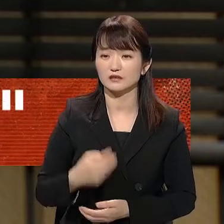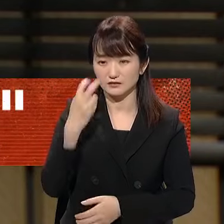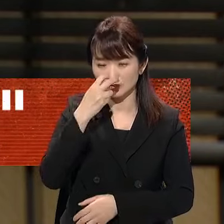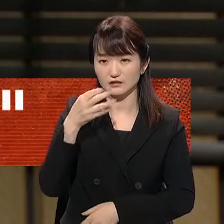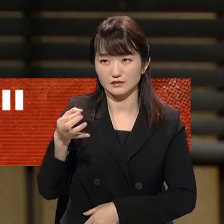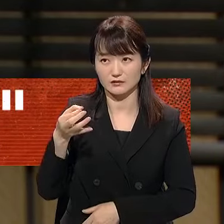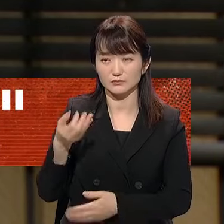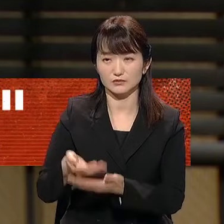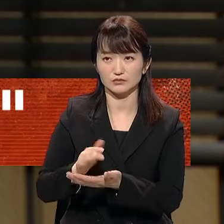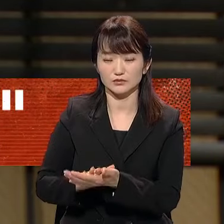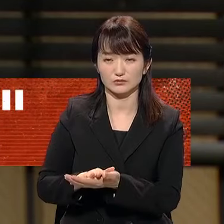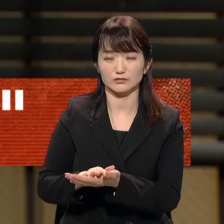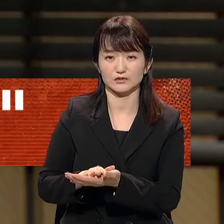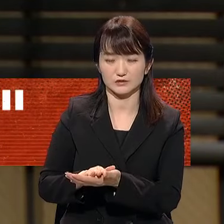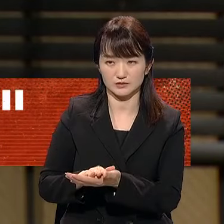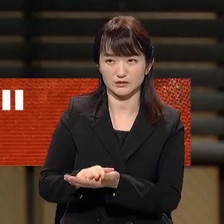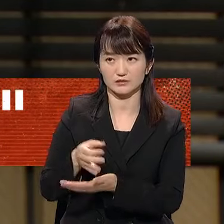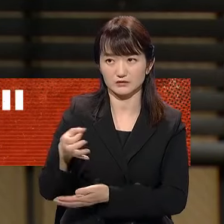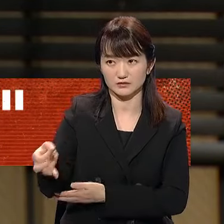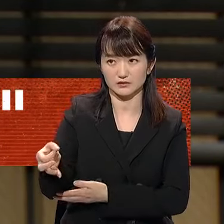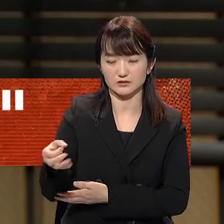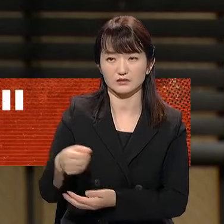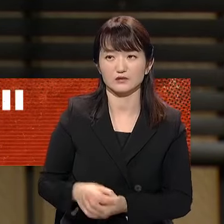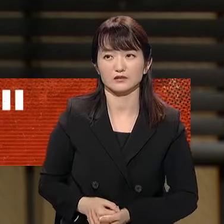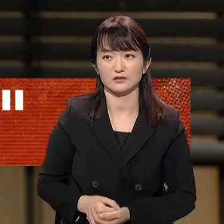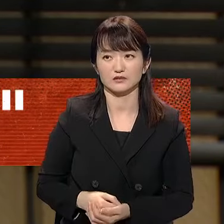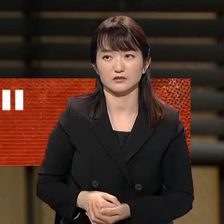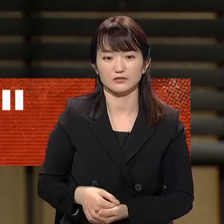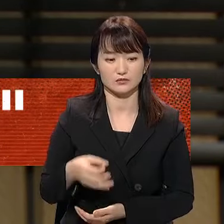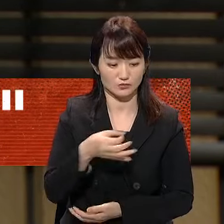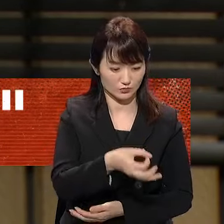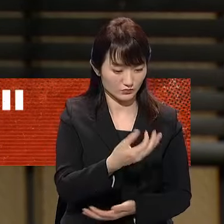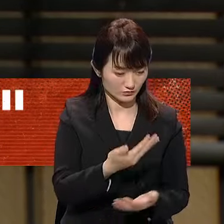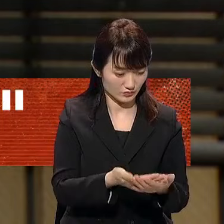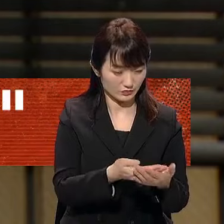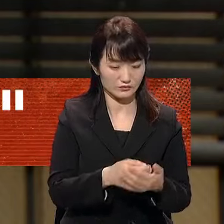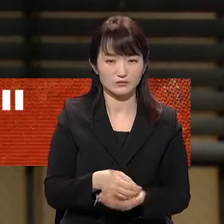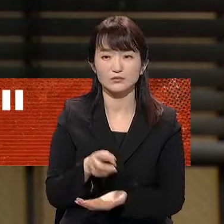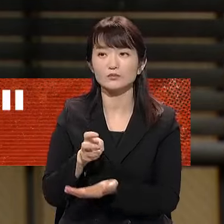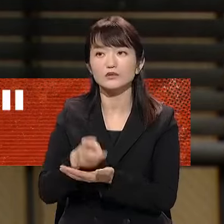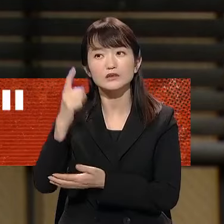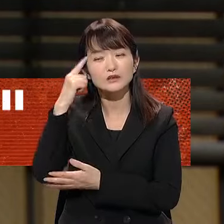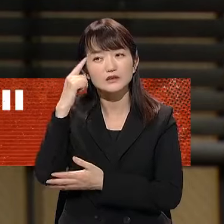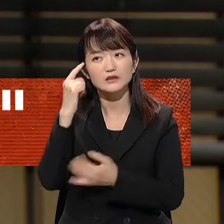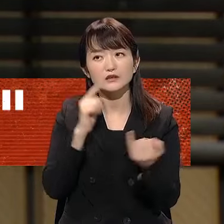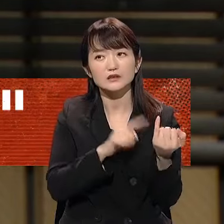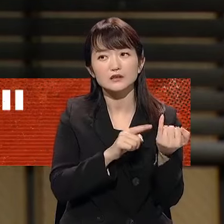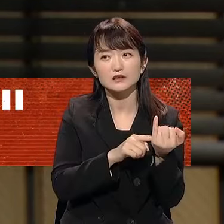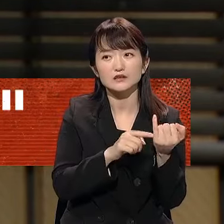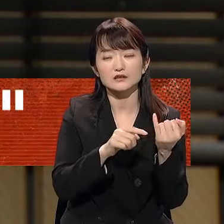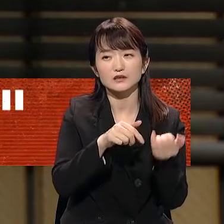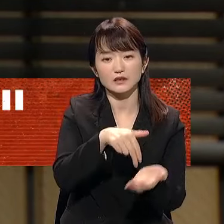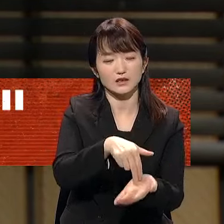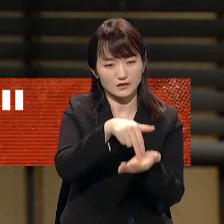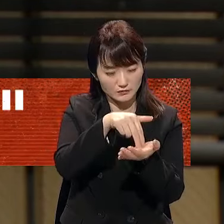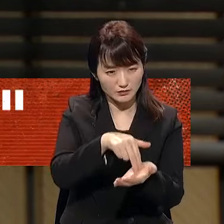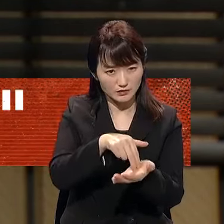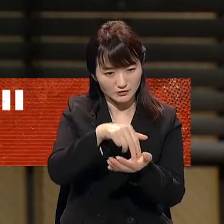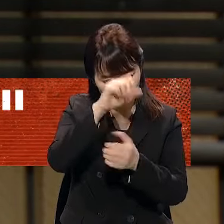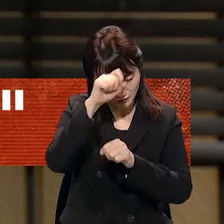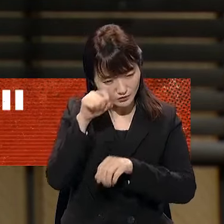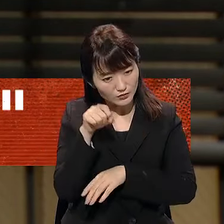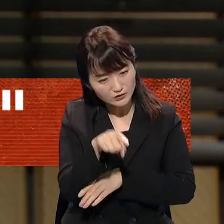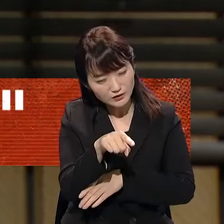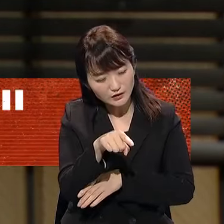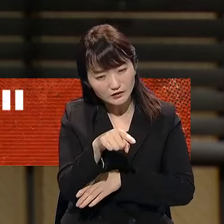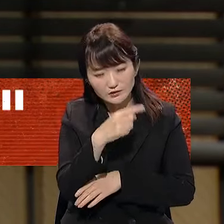하고 구상권을 청구할 예정이라고 하는데 이제 다시 법적으로 들어가면 예이 여성이 발로 차서 고장 나는지 입증해야 돼요 아